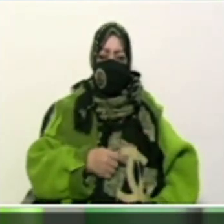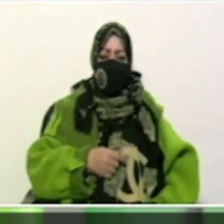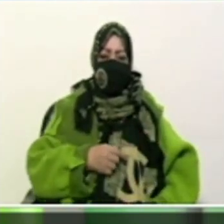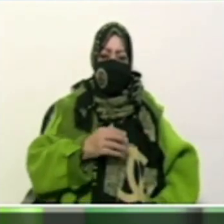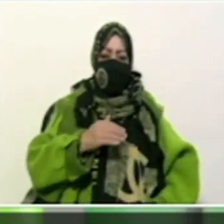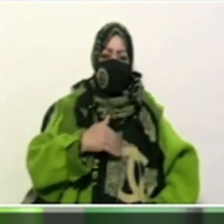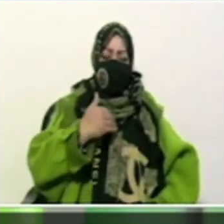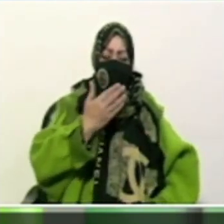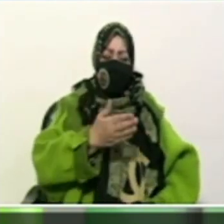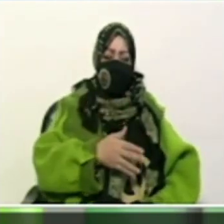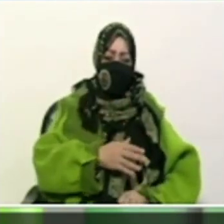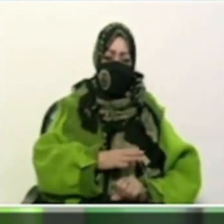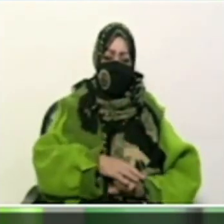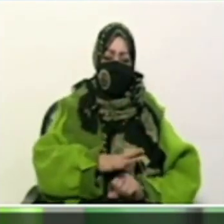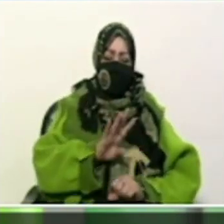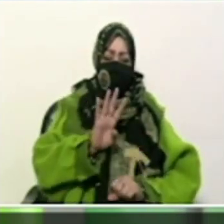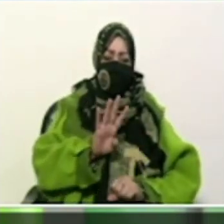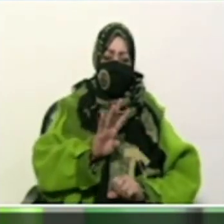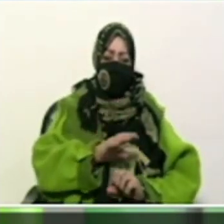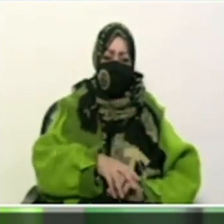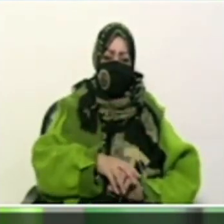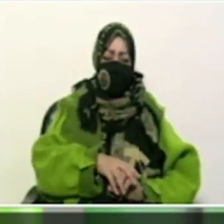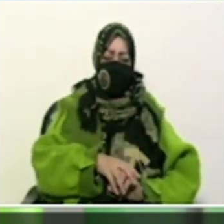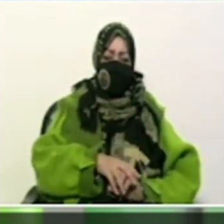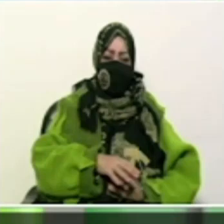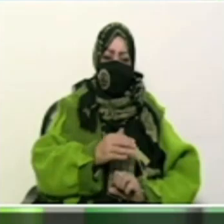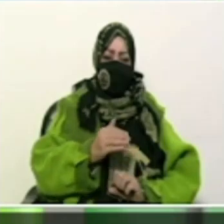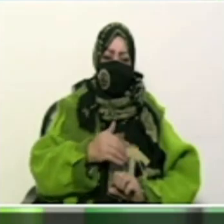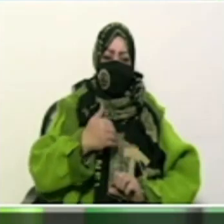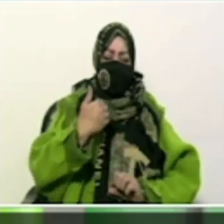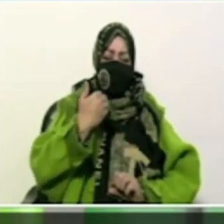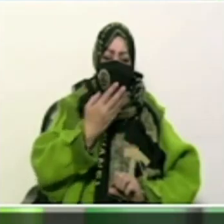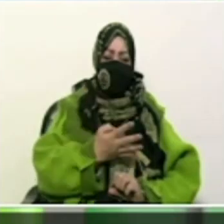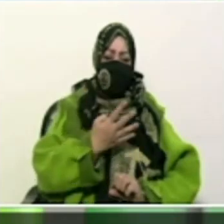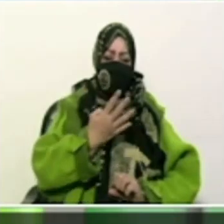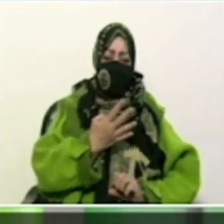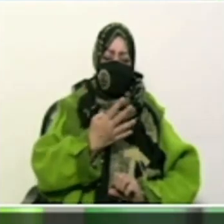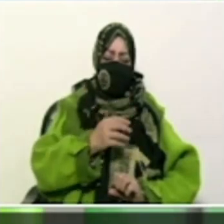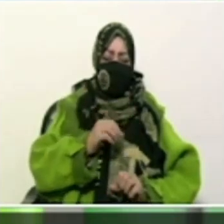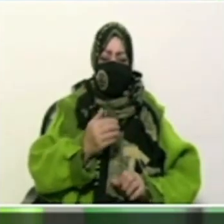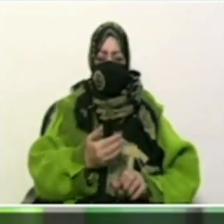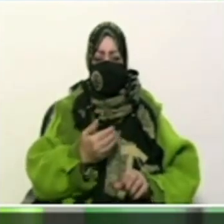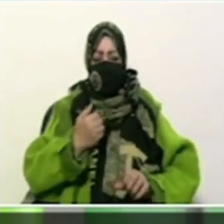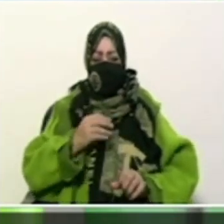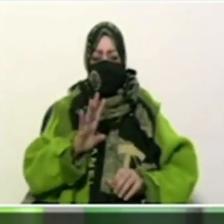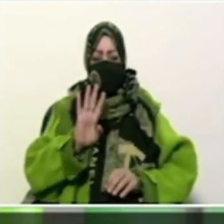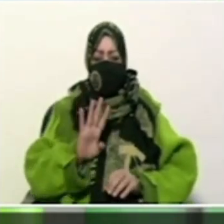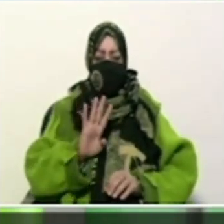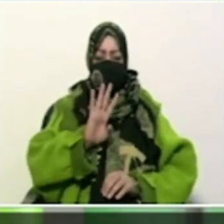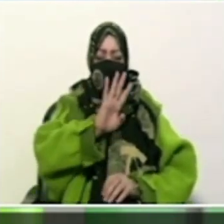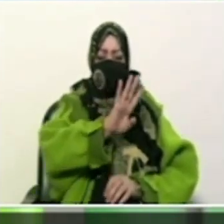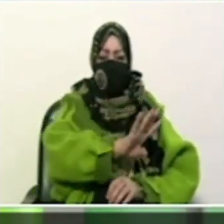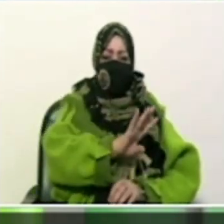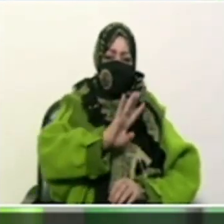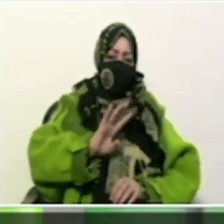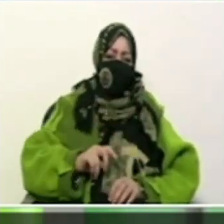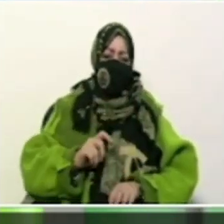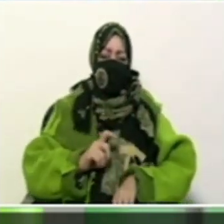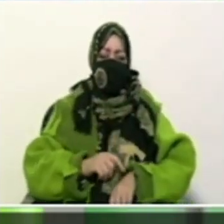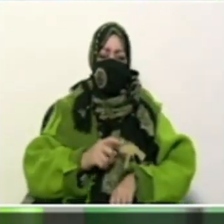4 أو 2، هذا أول سؤال. أي 4 يعني بعد الظهر 4 ركعات أو 2 فقط.